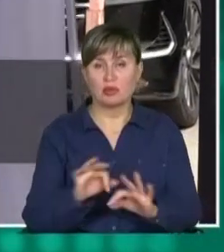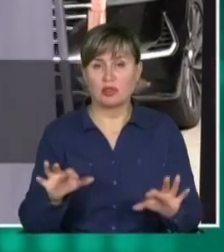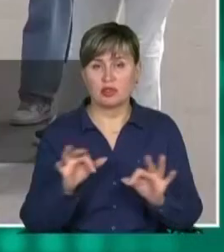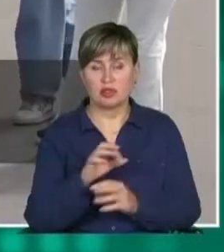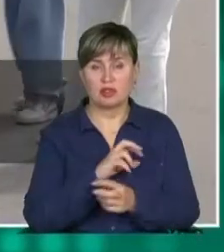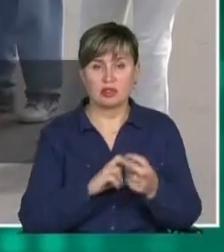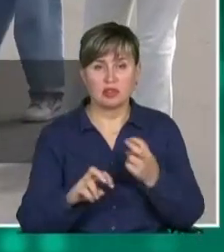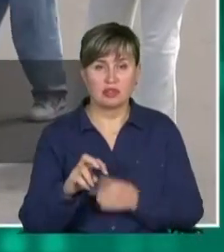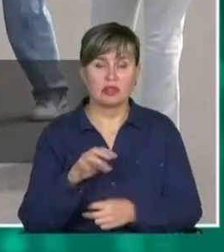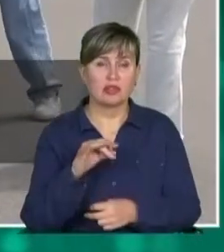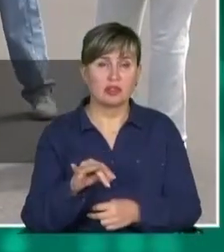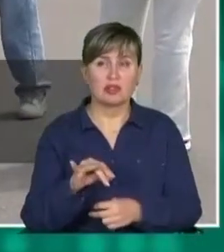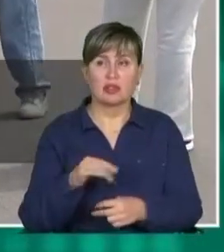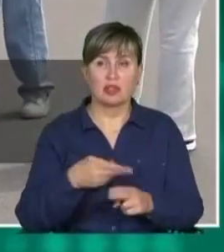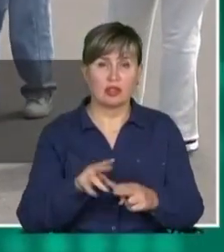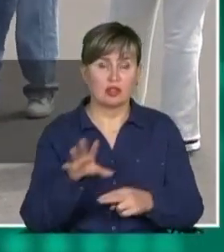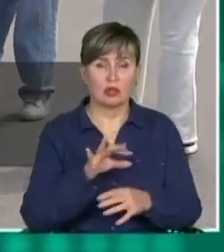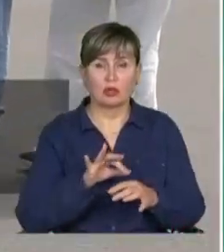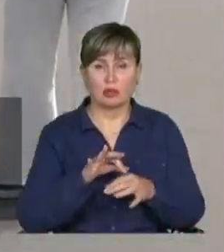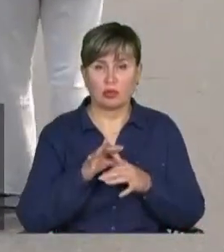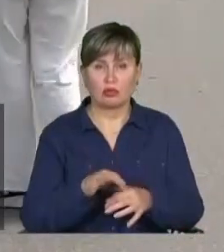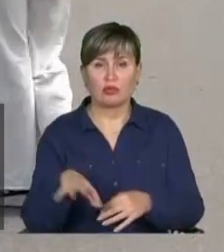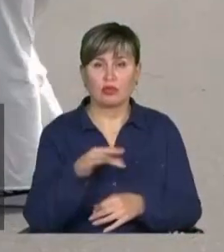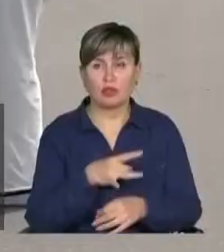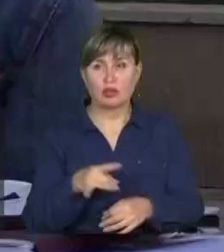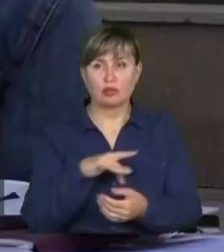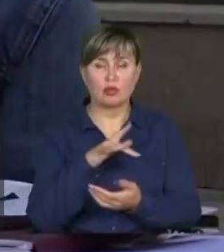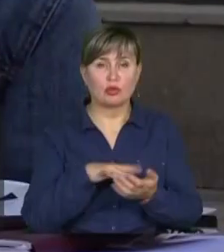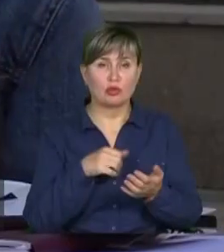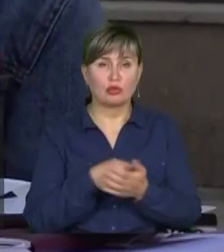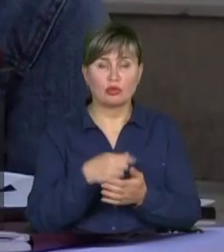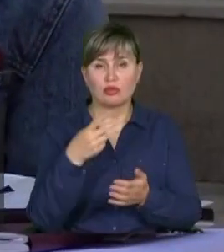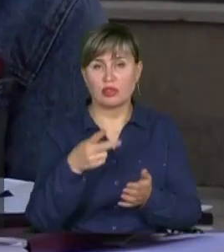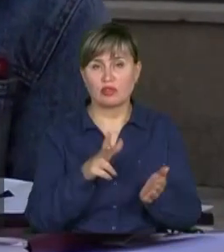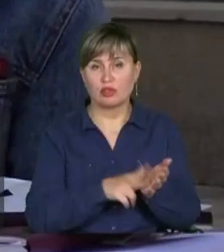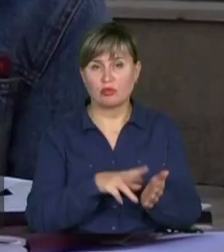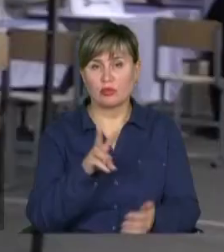соискателя. К слову, ярмарки пройдут во всех районах мегаполиса до 28 мая.